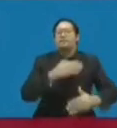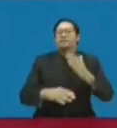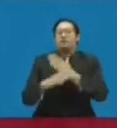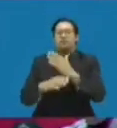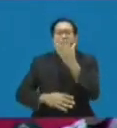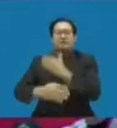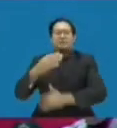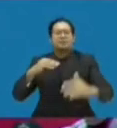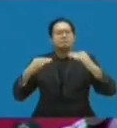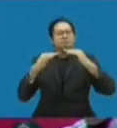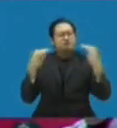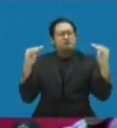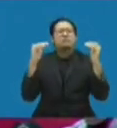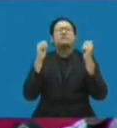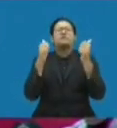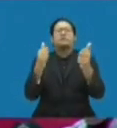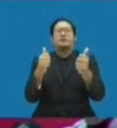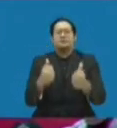disabilitas